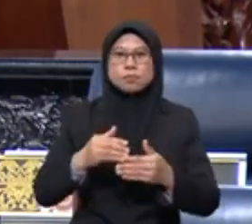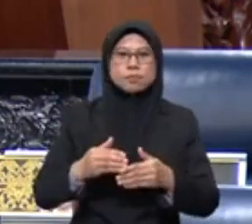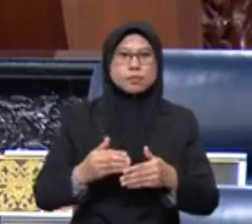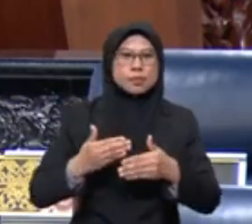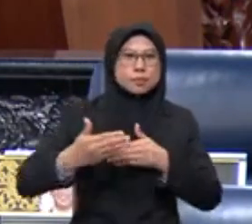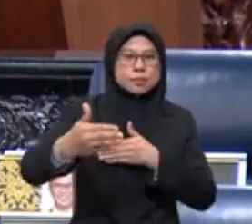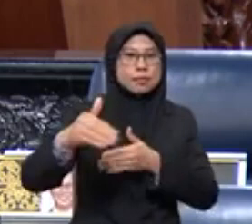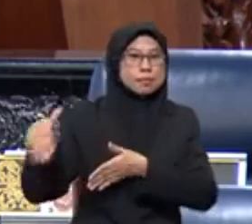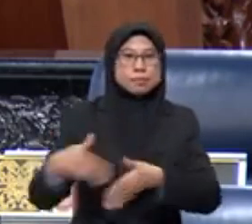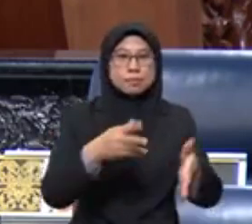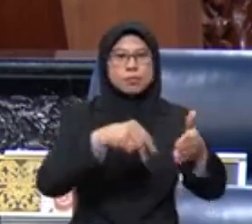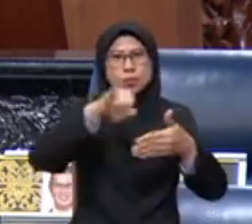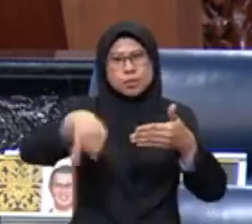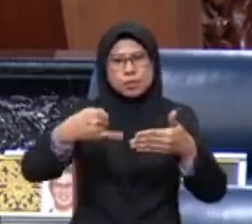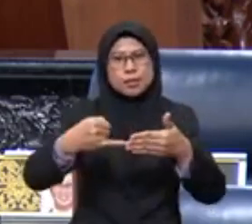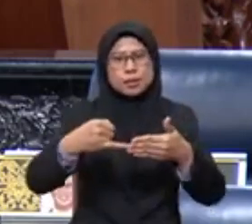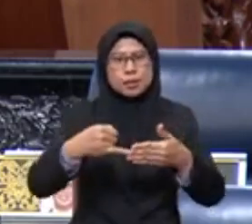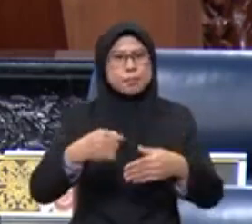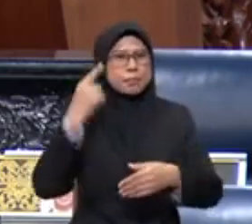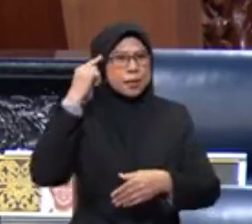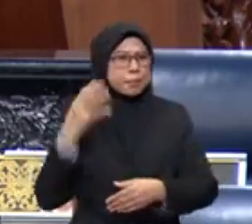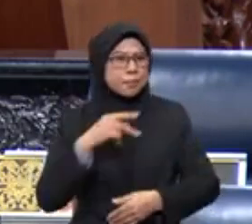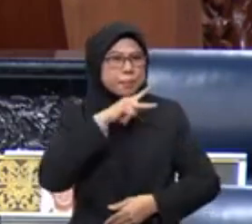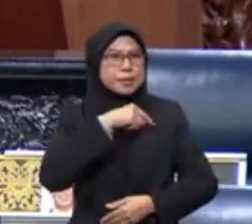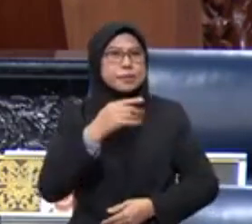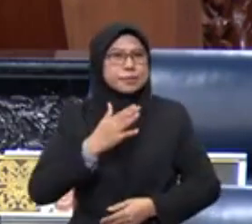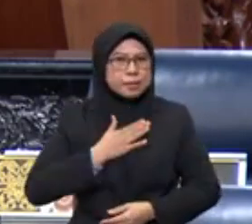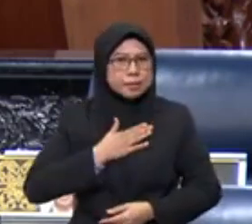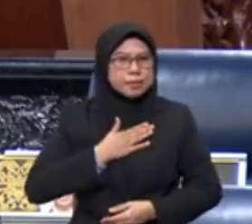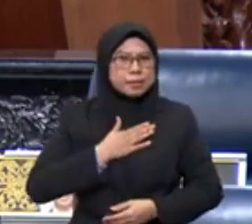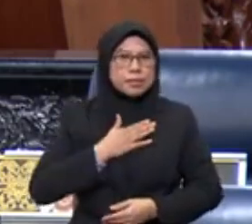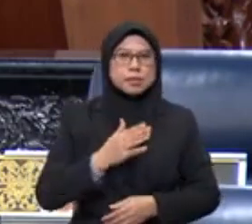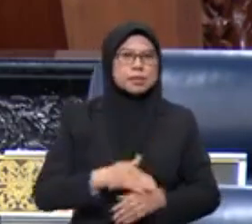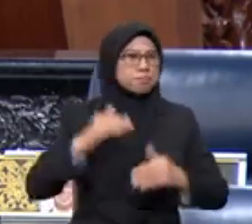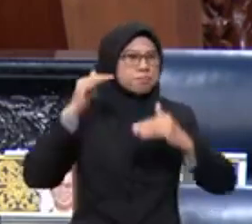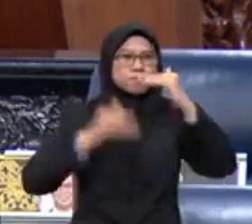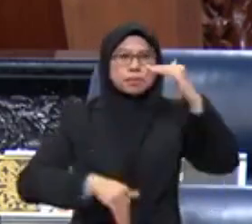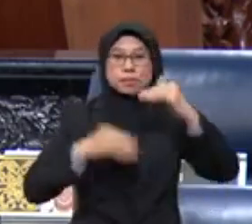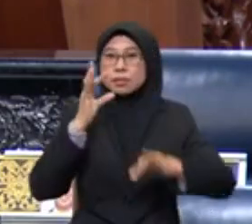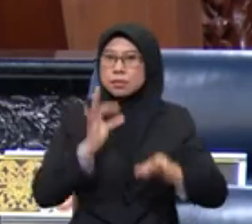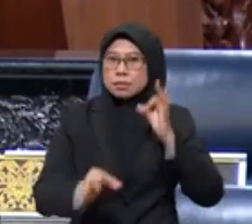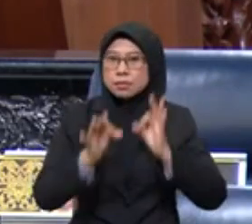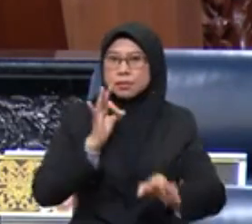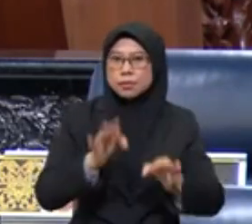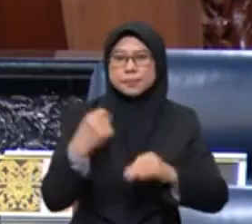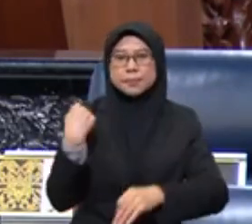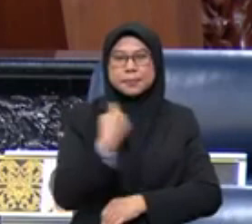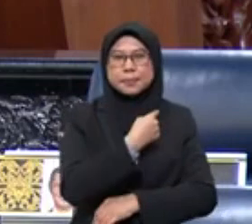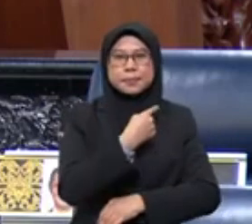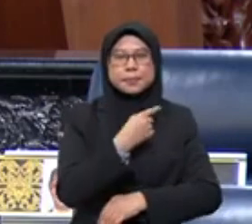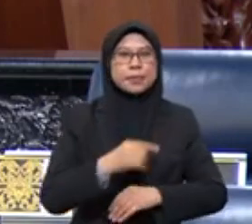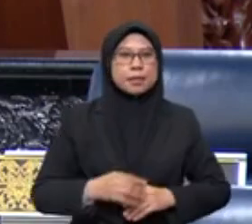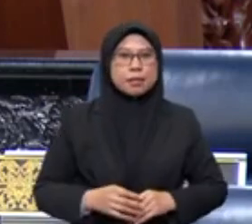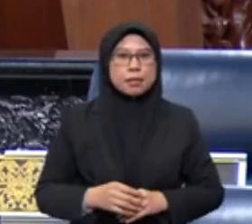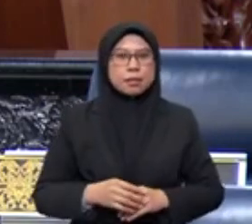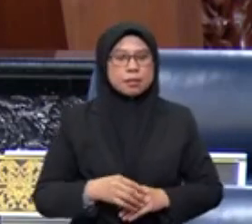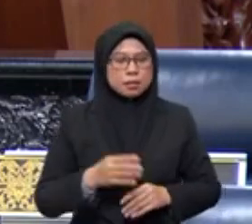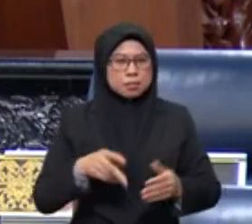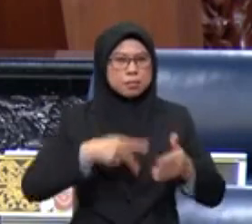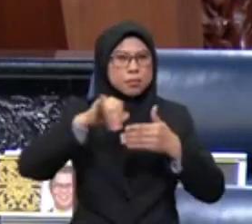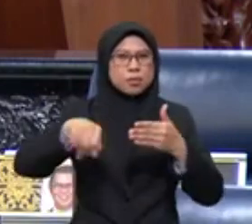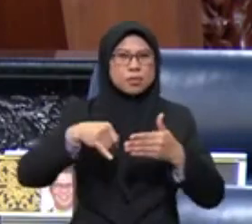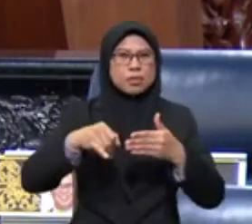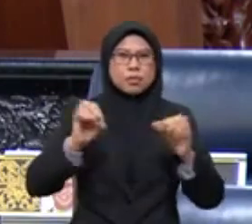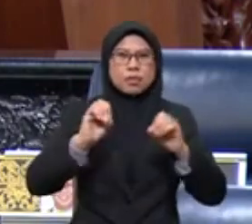River of Life, pada pandangan peribadi saya adalah amat tidak adil sekiranya kita menyifatkan projek of life tidak